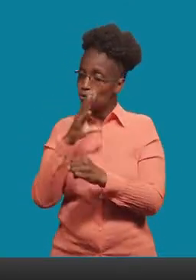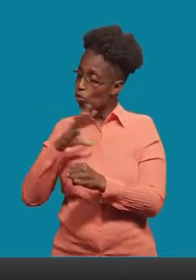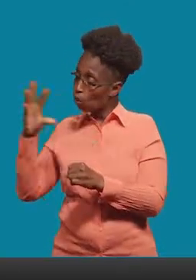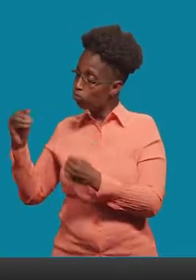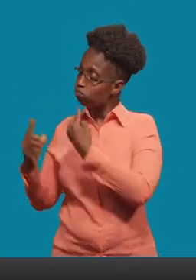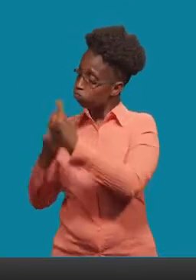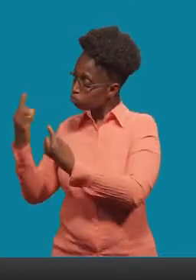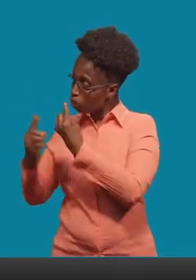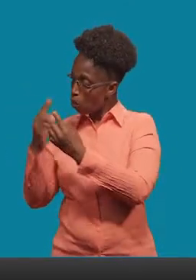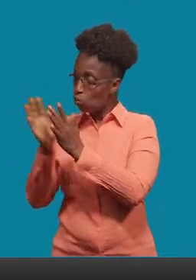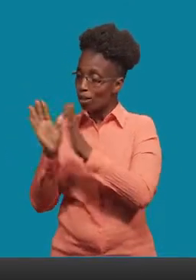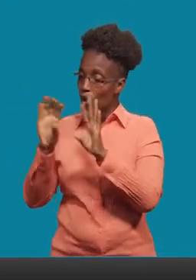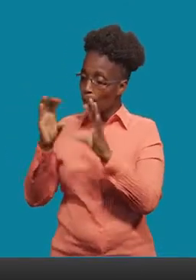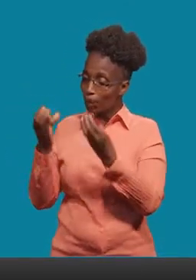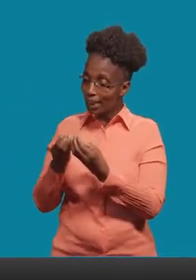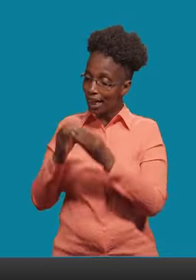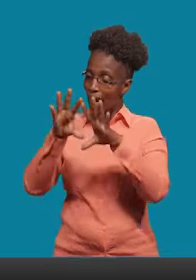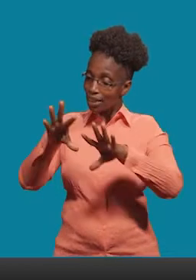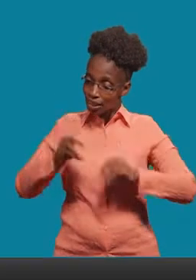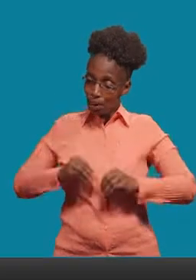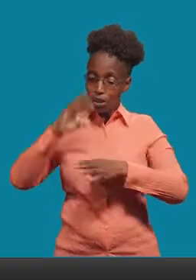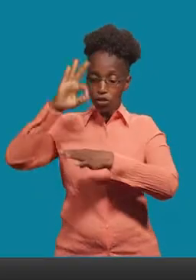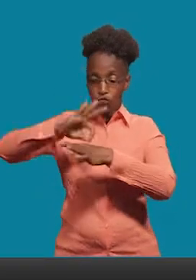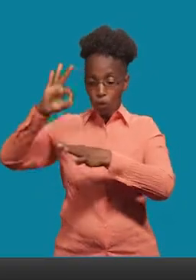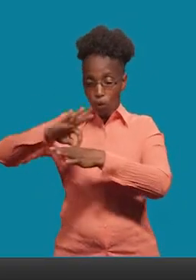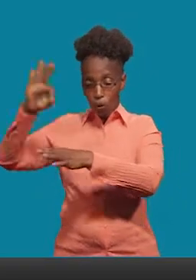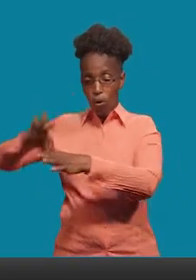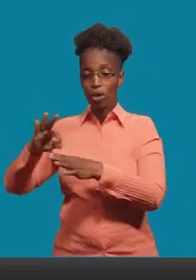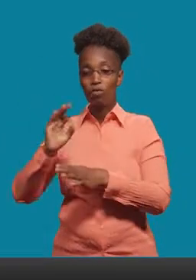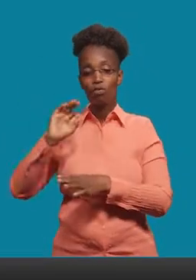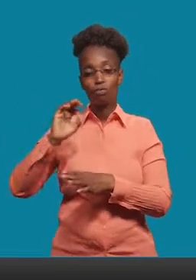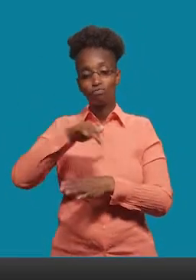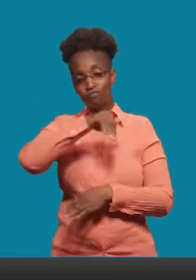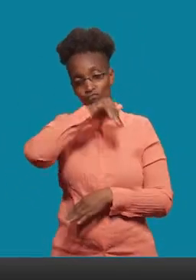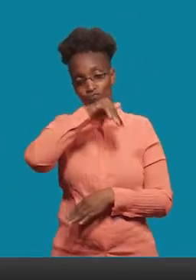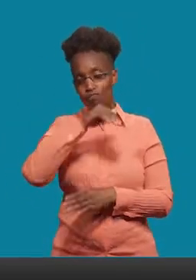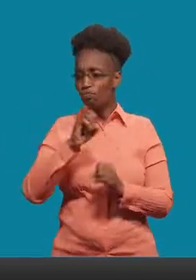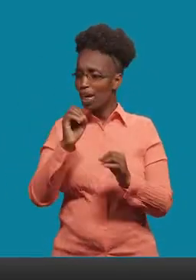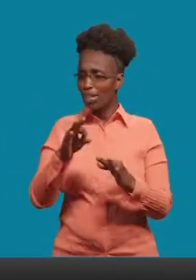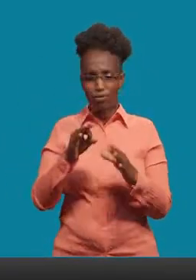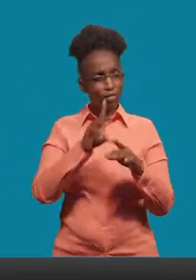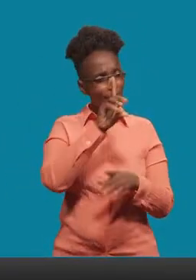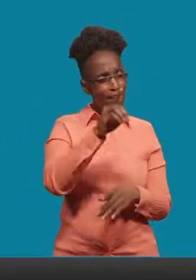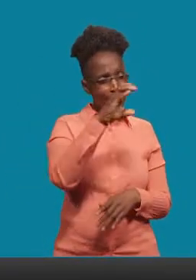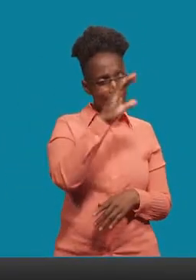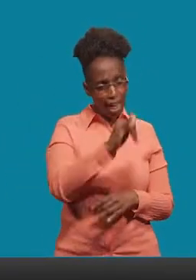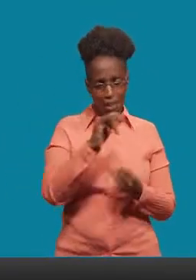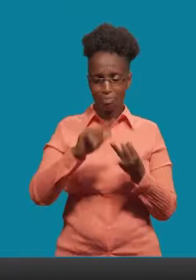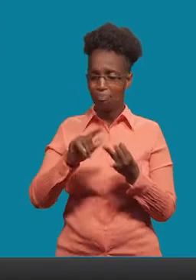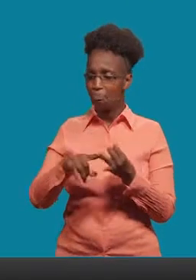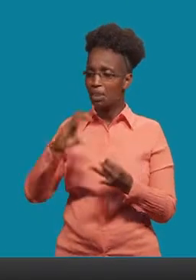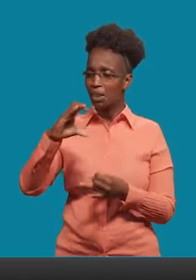Sasa kama rais wa jamhuri ya Kenya, commander in chief, ameshindwa kulazimisha Wakenya, sasa